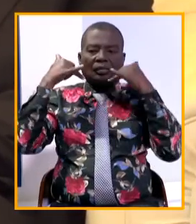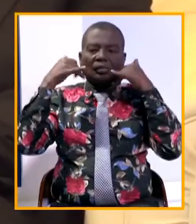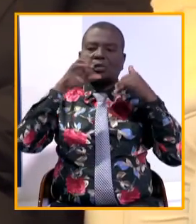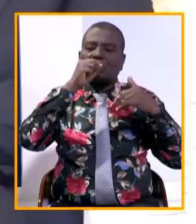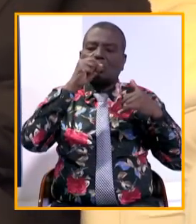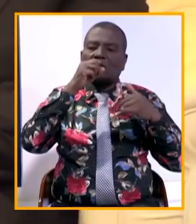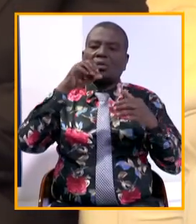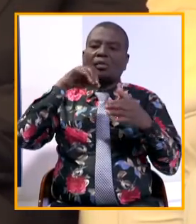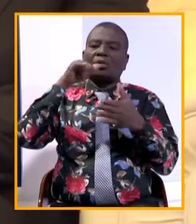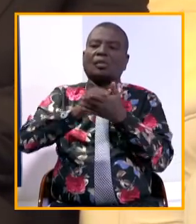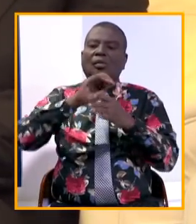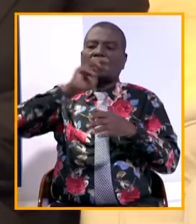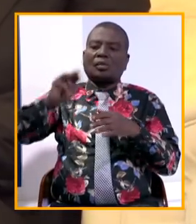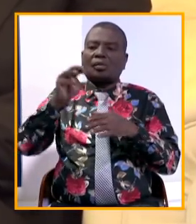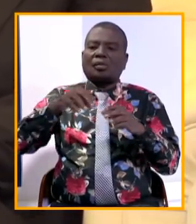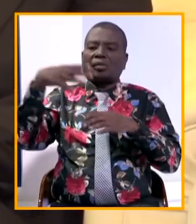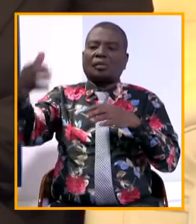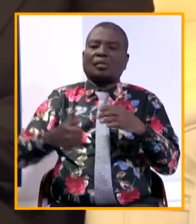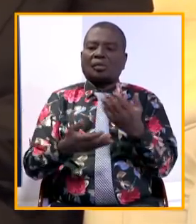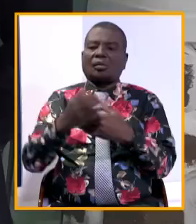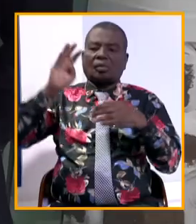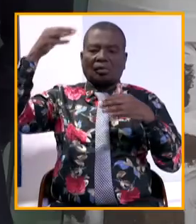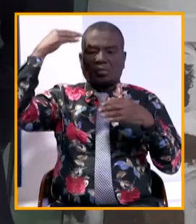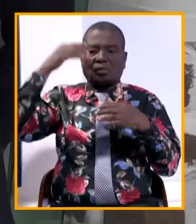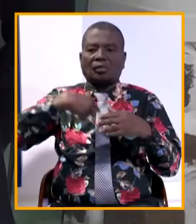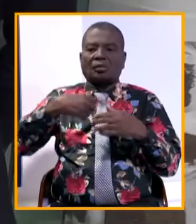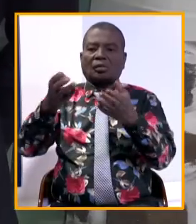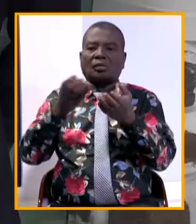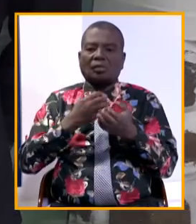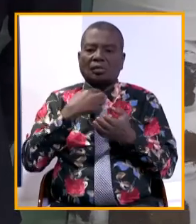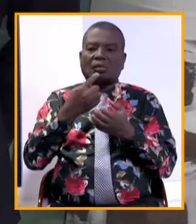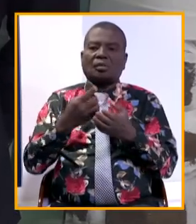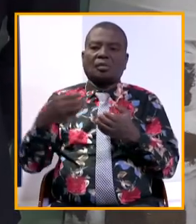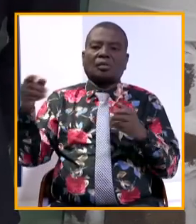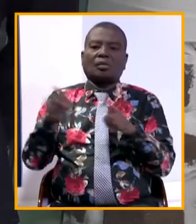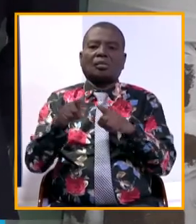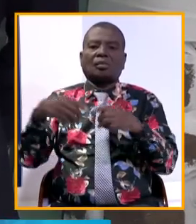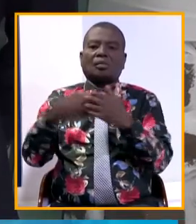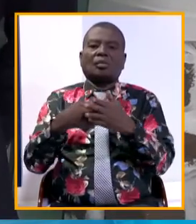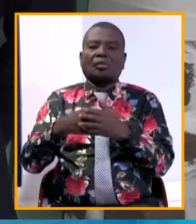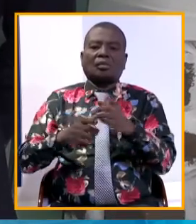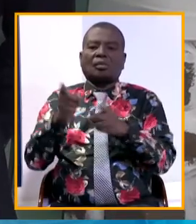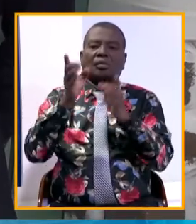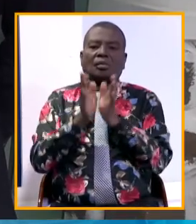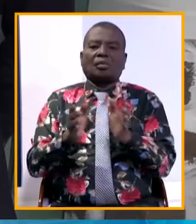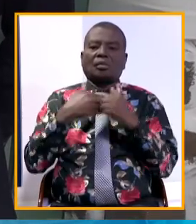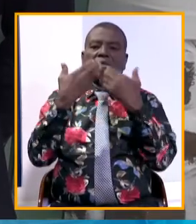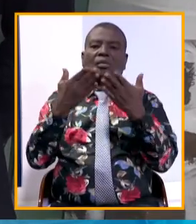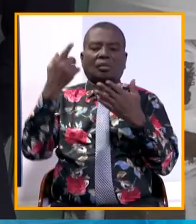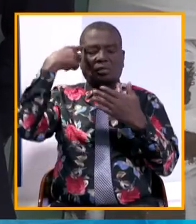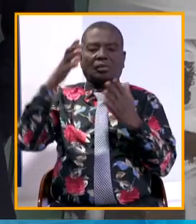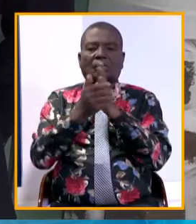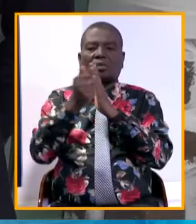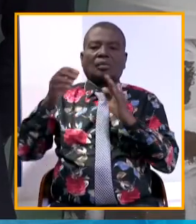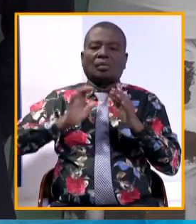en audience par le Premier ministre Patrick Hachi. Je suis venue me présenter en tant que nouvelle directrice générale du groupe Orange, remercier pour la